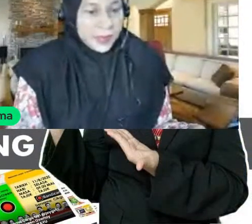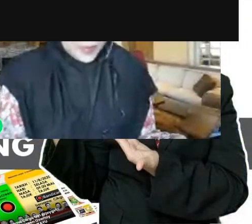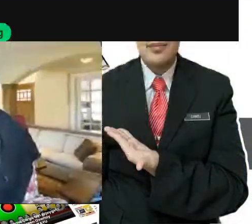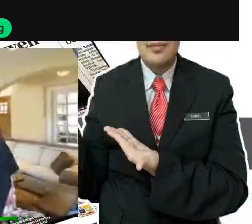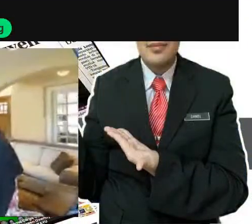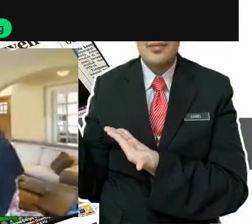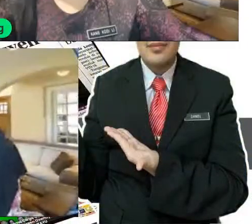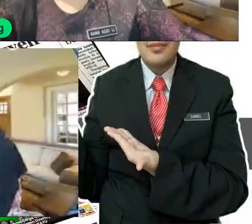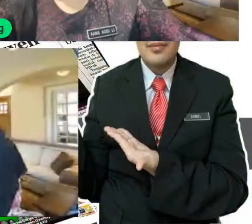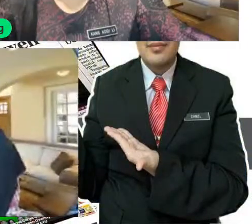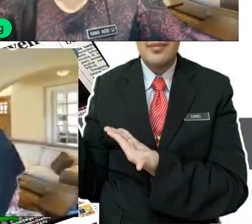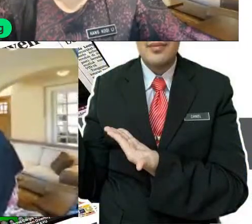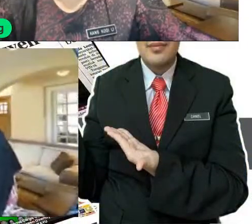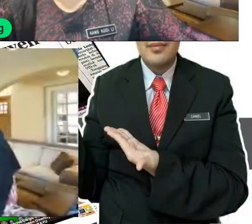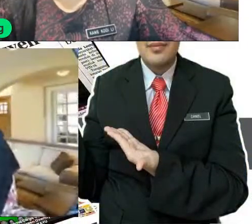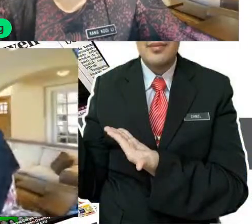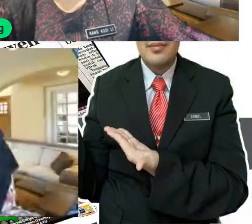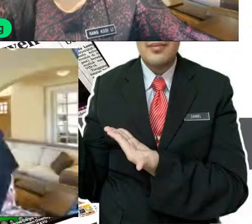yo yo